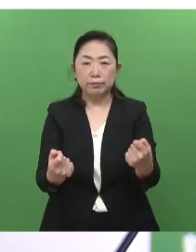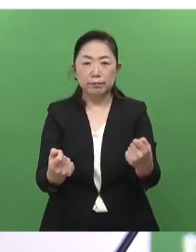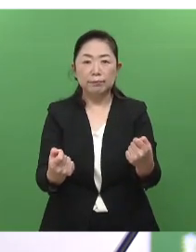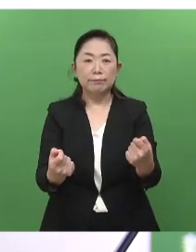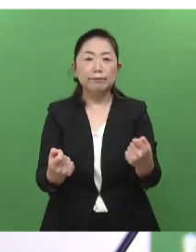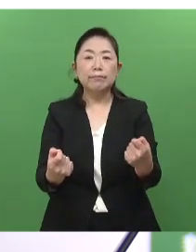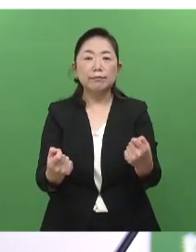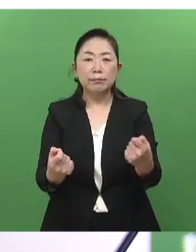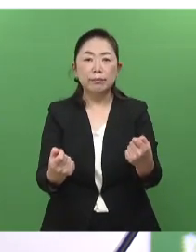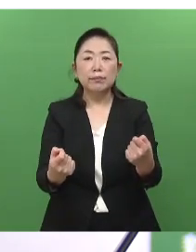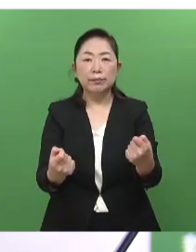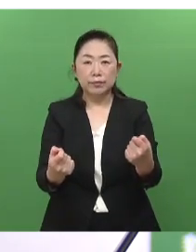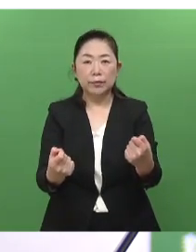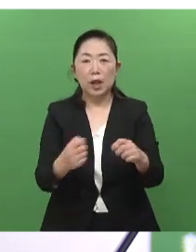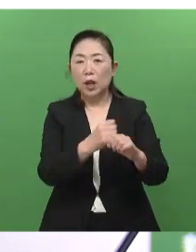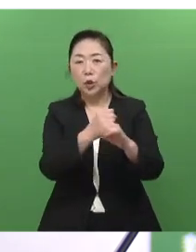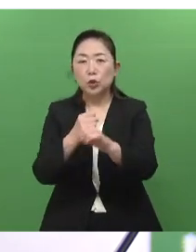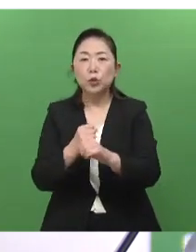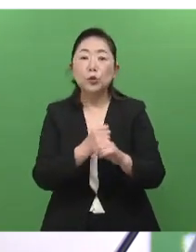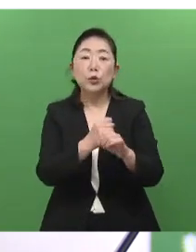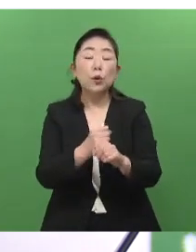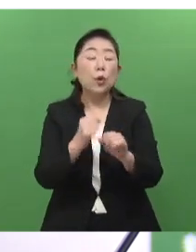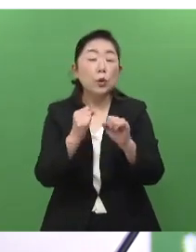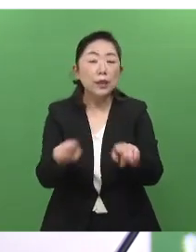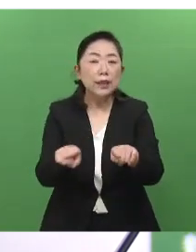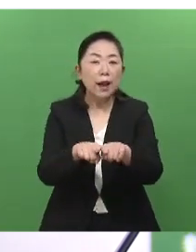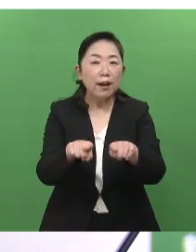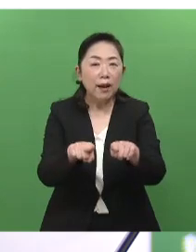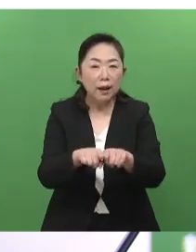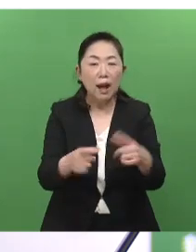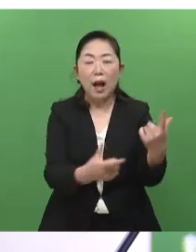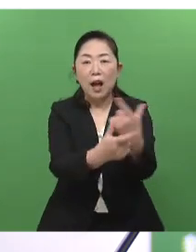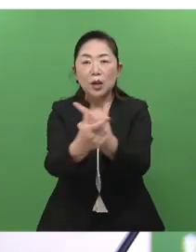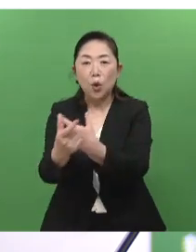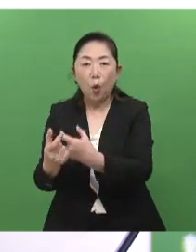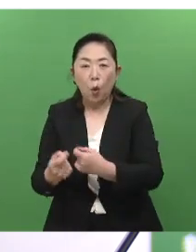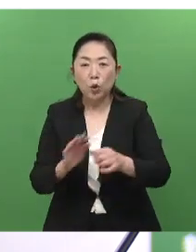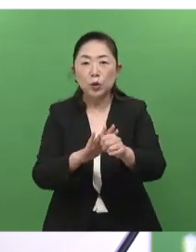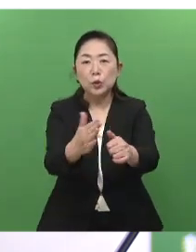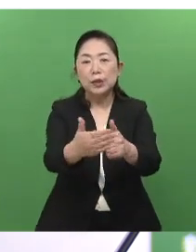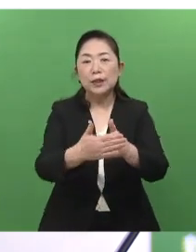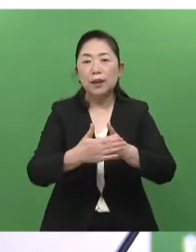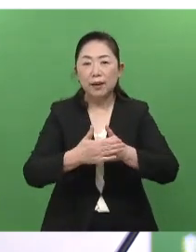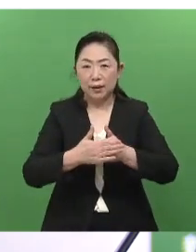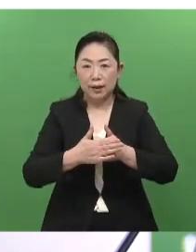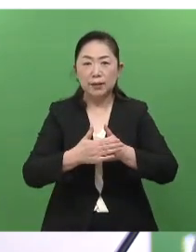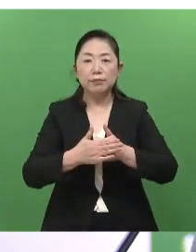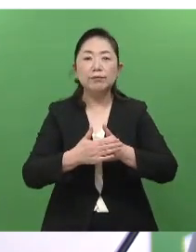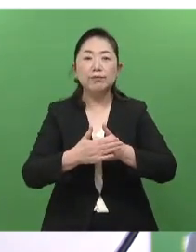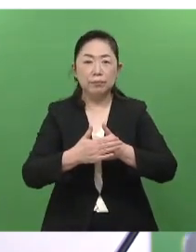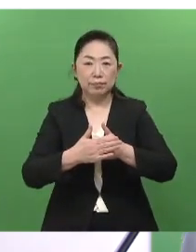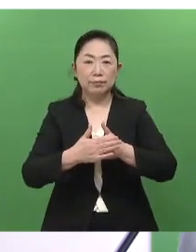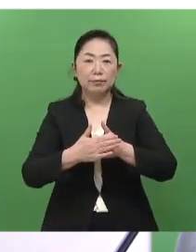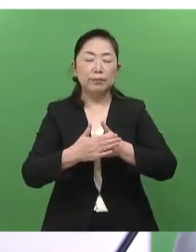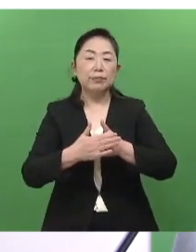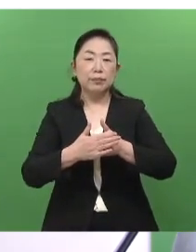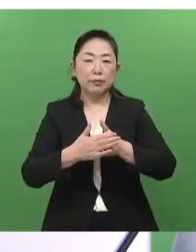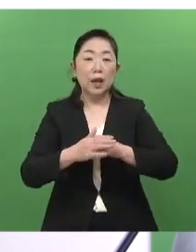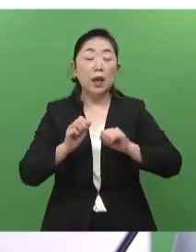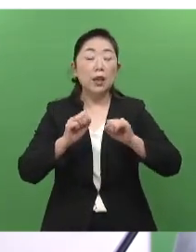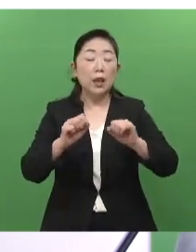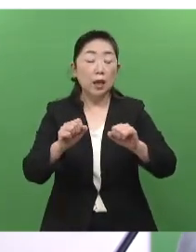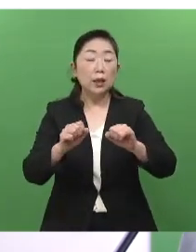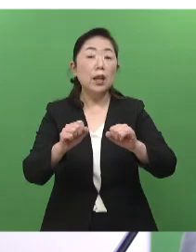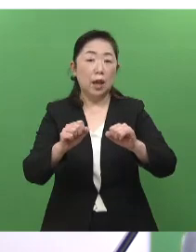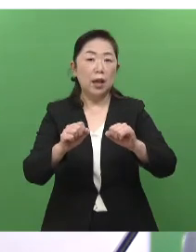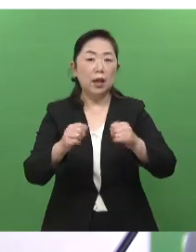それぞれの保健所で工夫をされていることを、また一緒に共有できるなどといったような状況に今あるのかなと